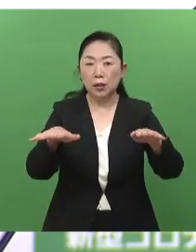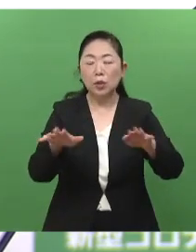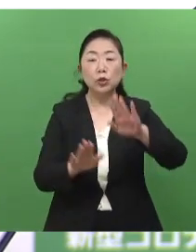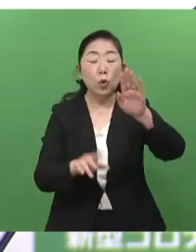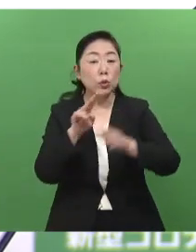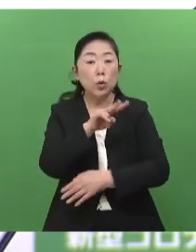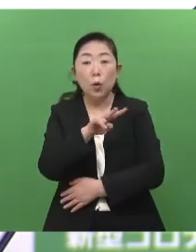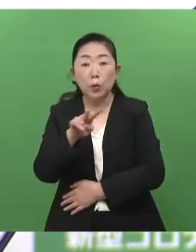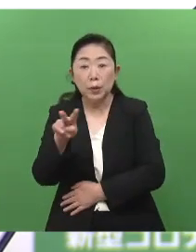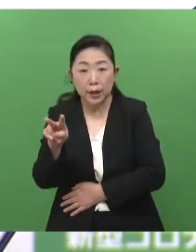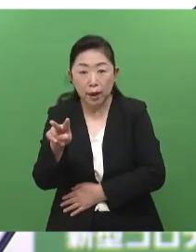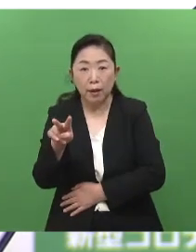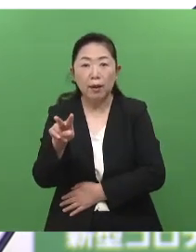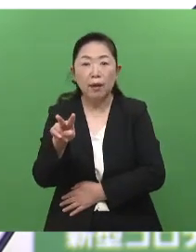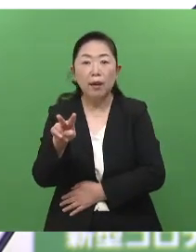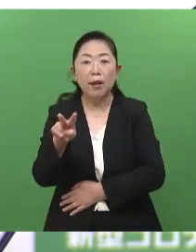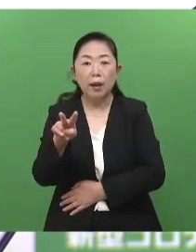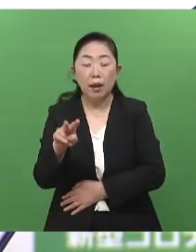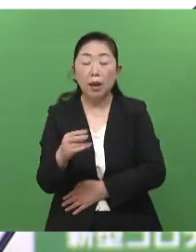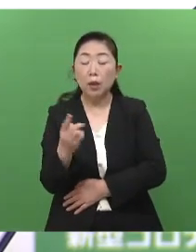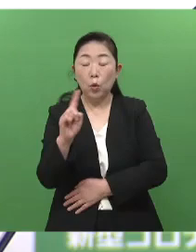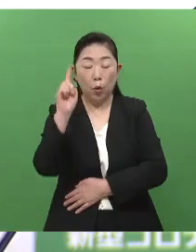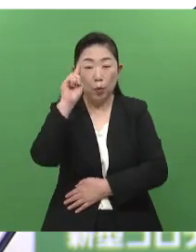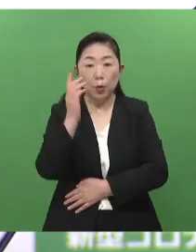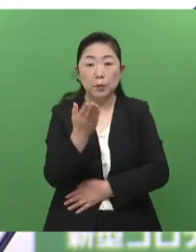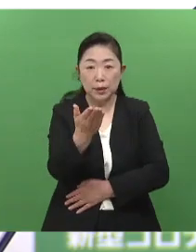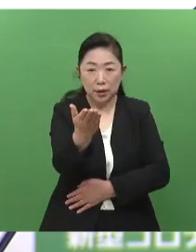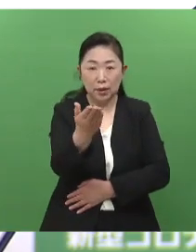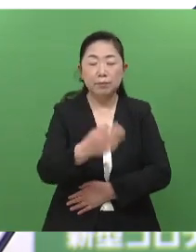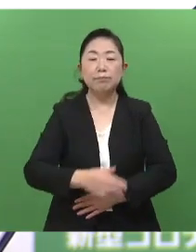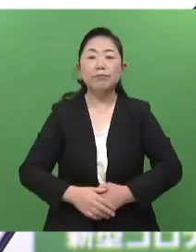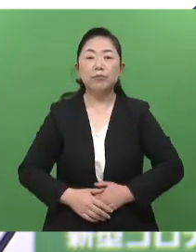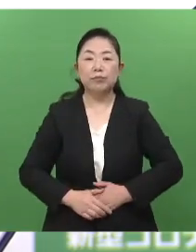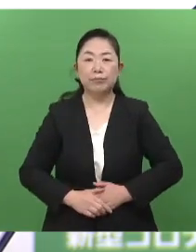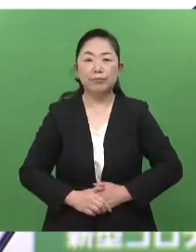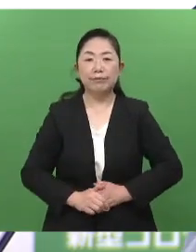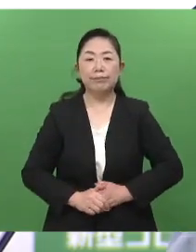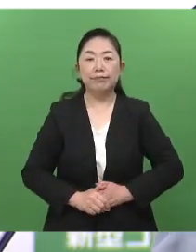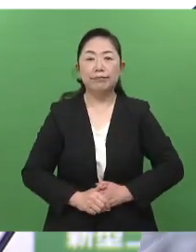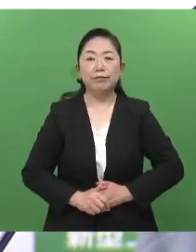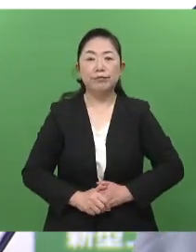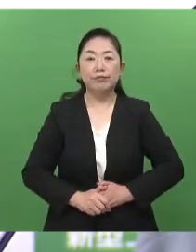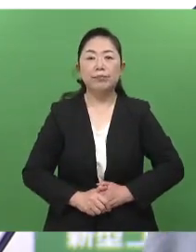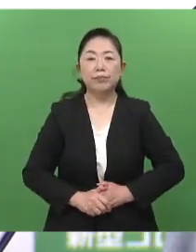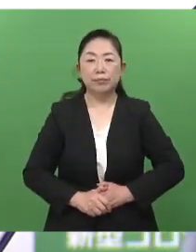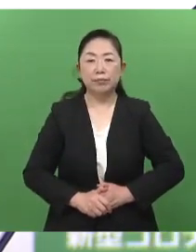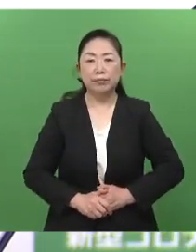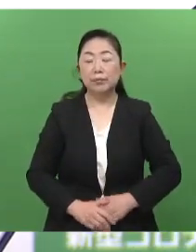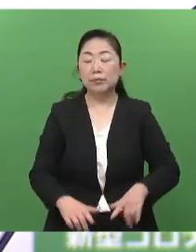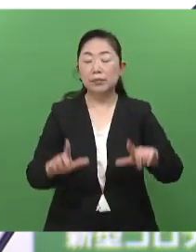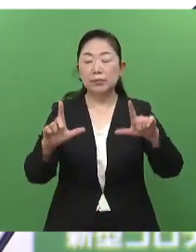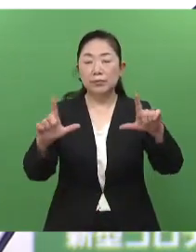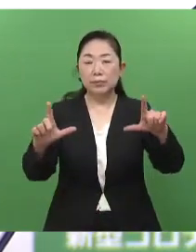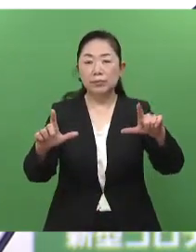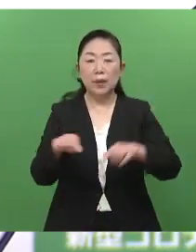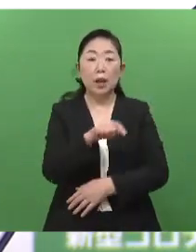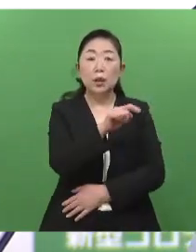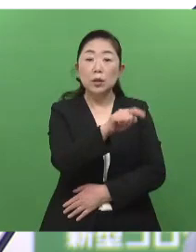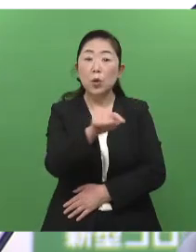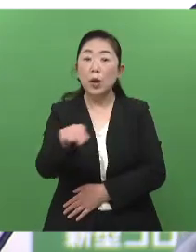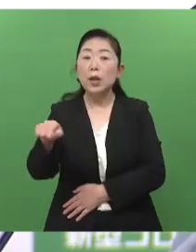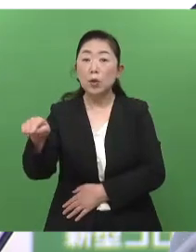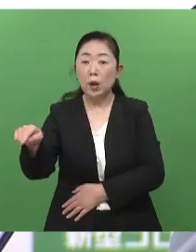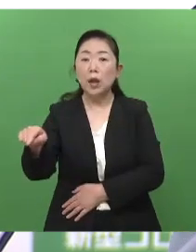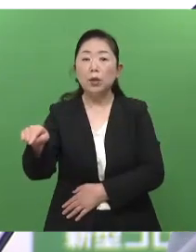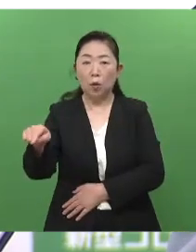て都知事としてお考えがあれば教えてください。 それぞれの自治体での